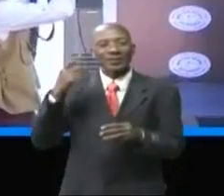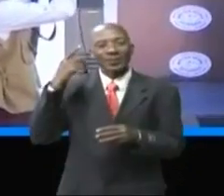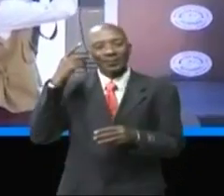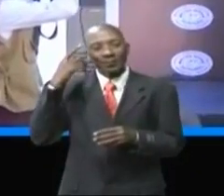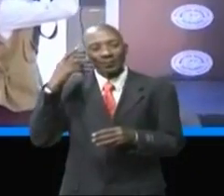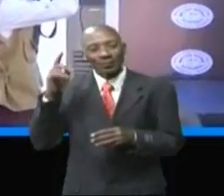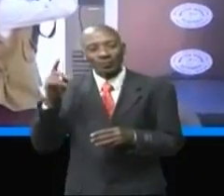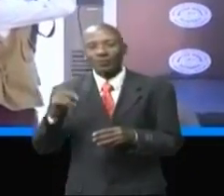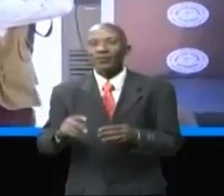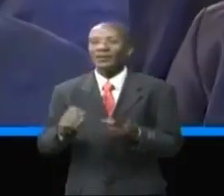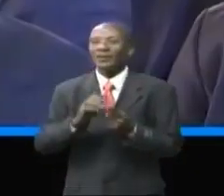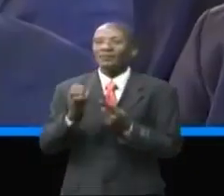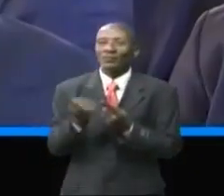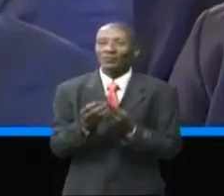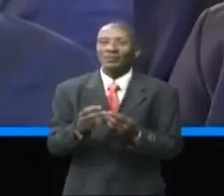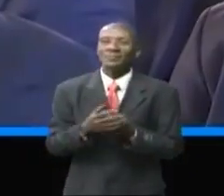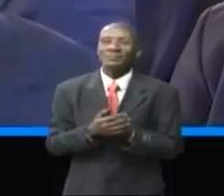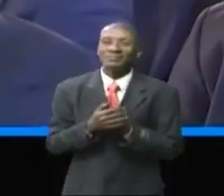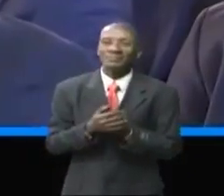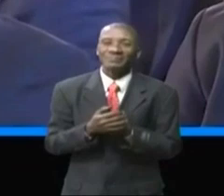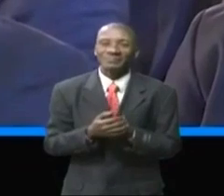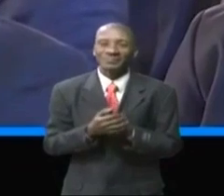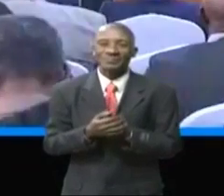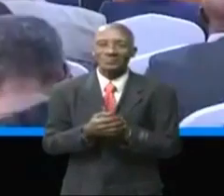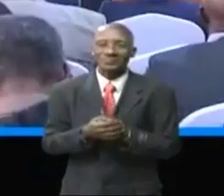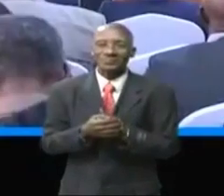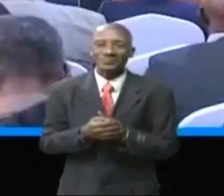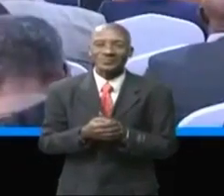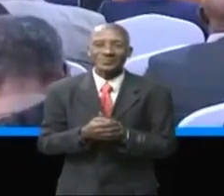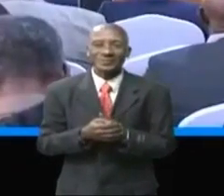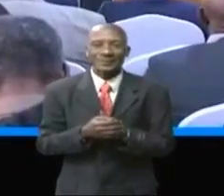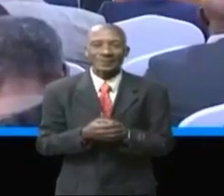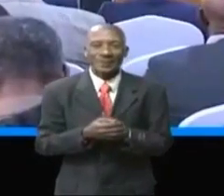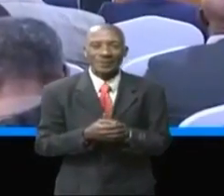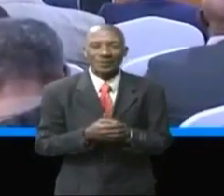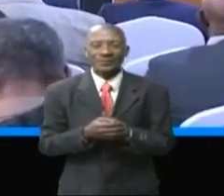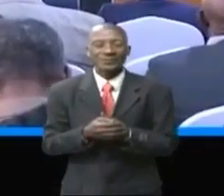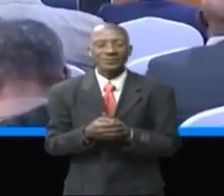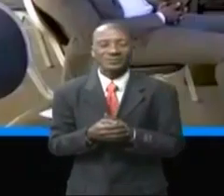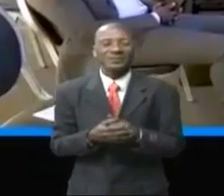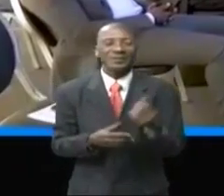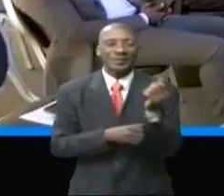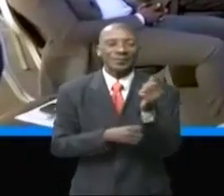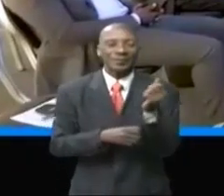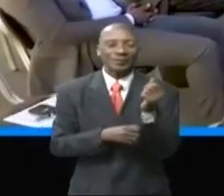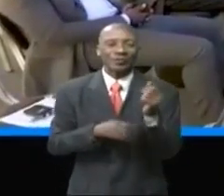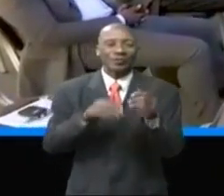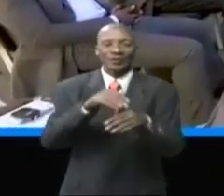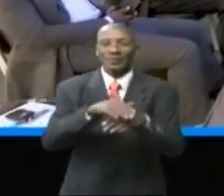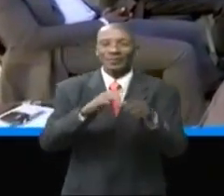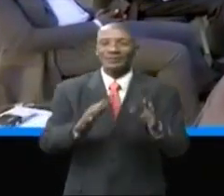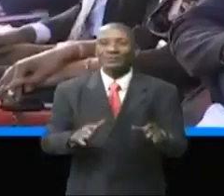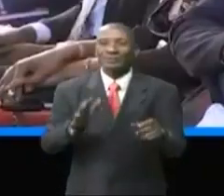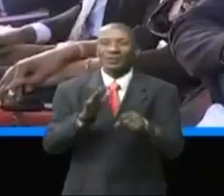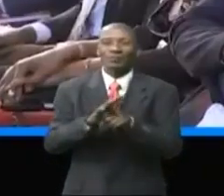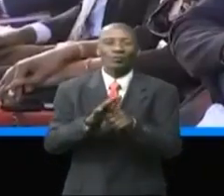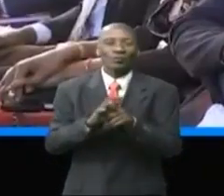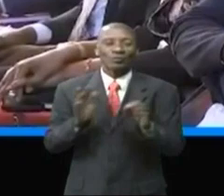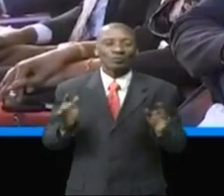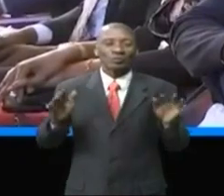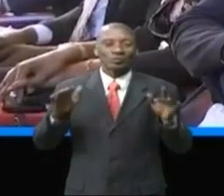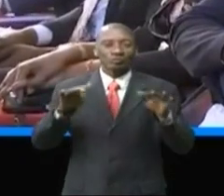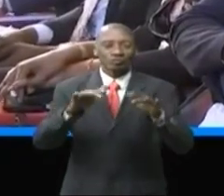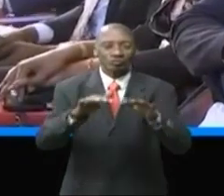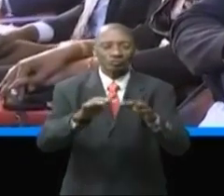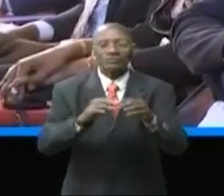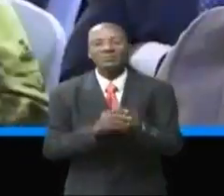femmes et les hommes de droit dans la promotion des bonnes valeurs en finances publiques, s'est associé à l'inspection générale des finances pour arriver à une implication